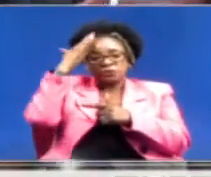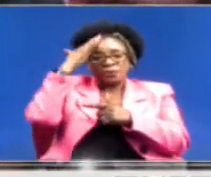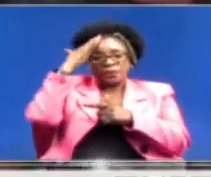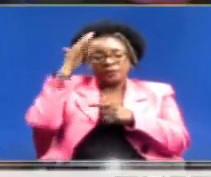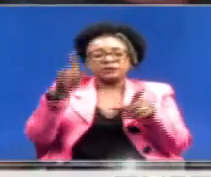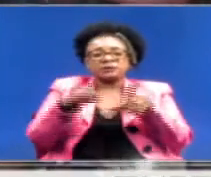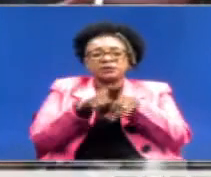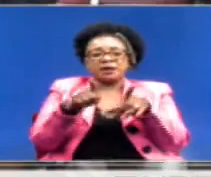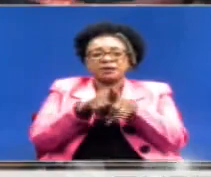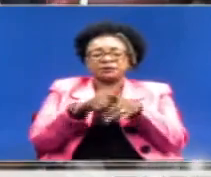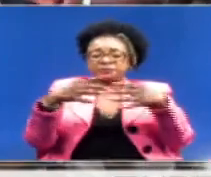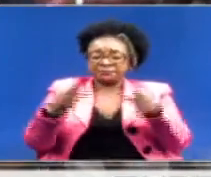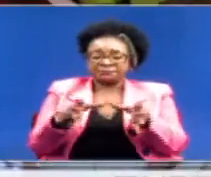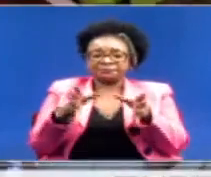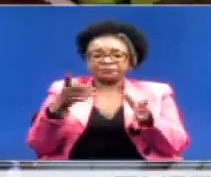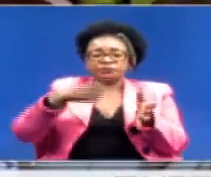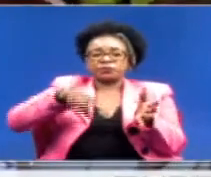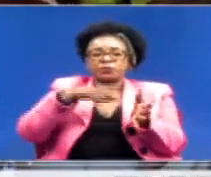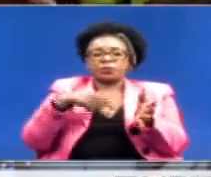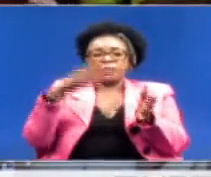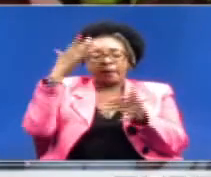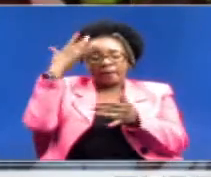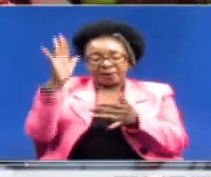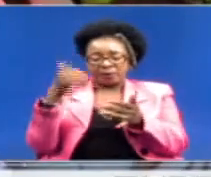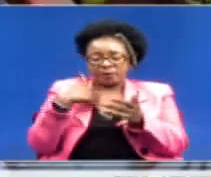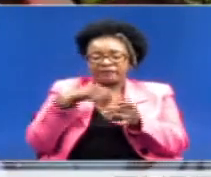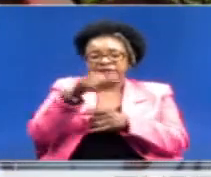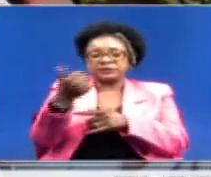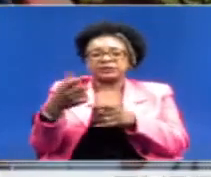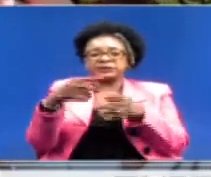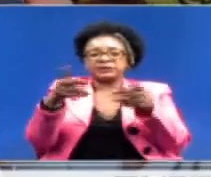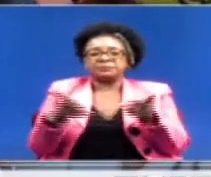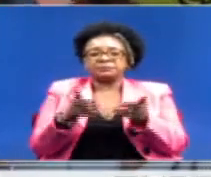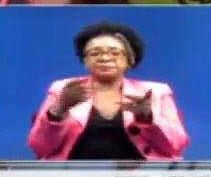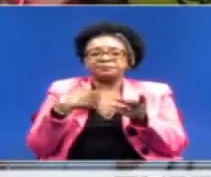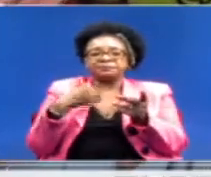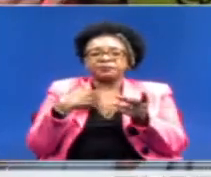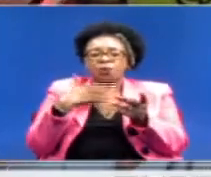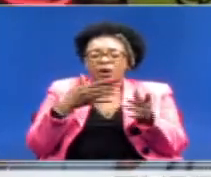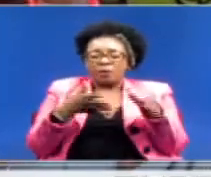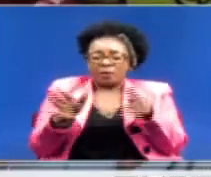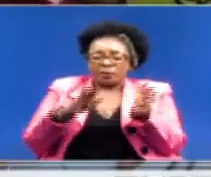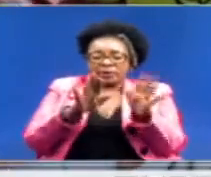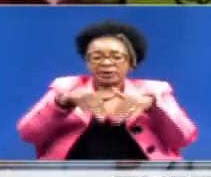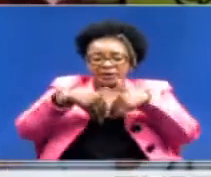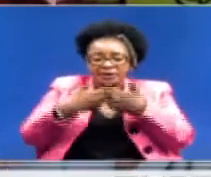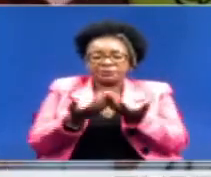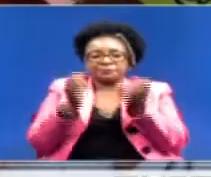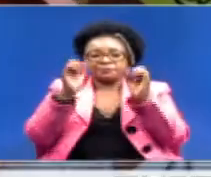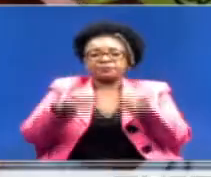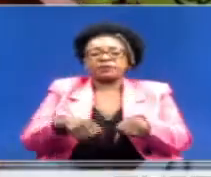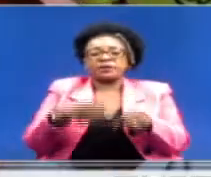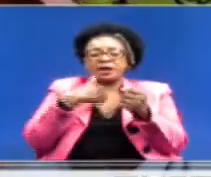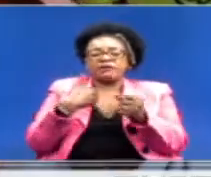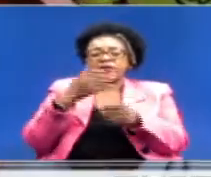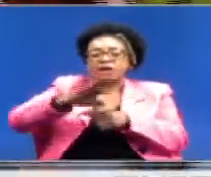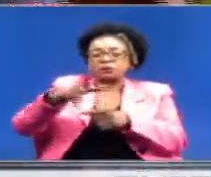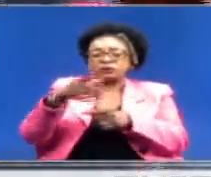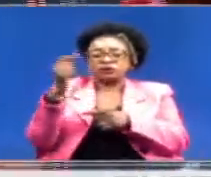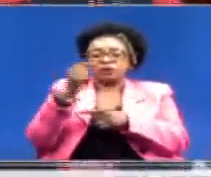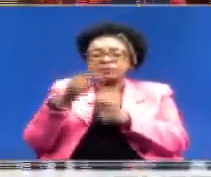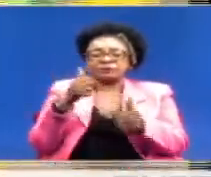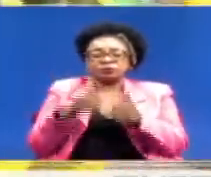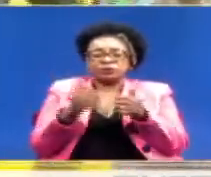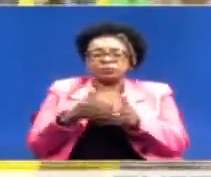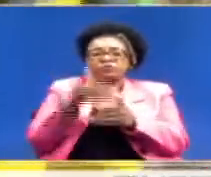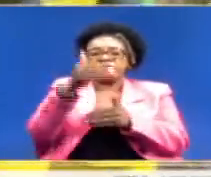schools zimefunguliwa tunakuja mula mwingine. I'm looking a way how we can have a county tournament ambayo itatupeleka